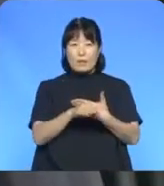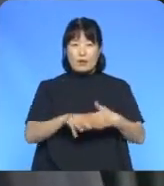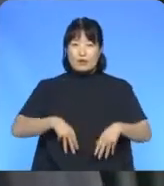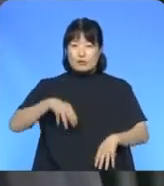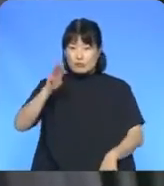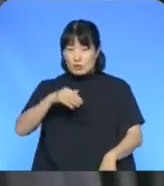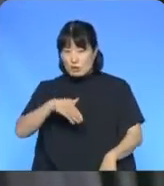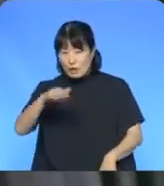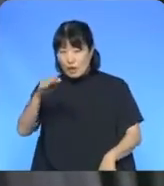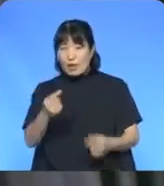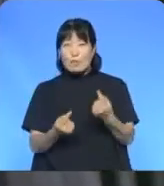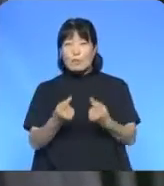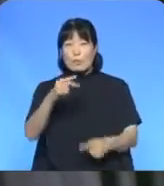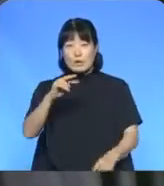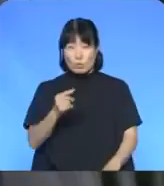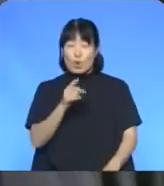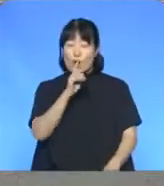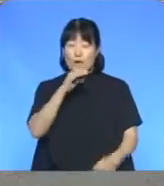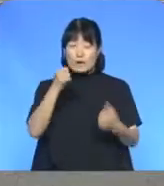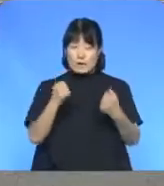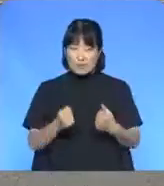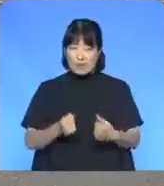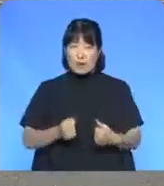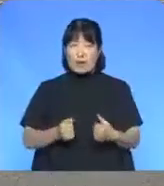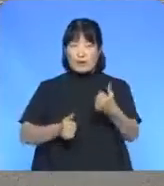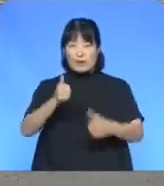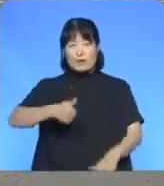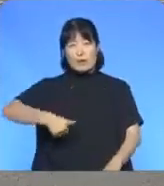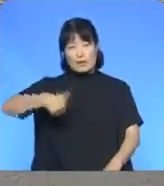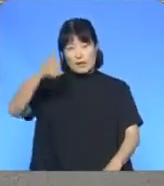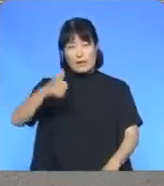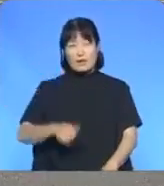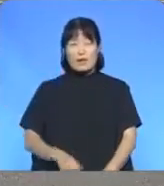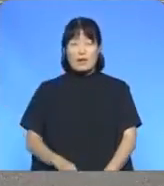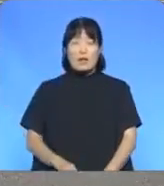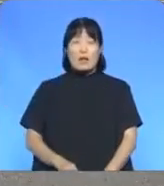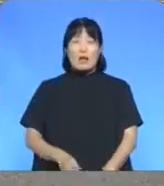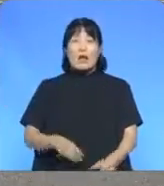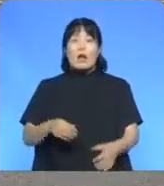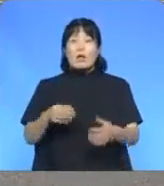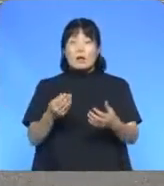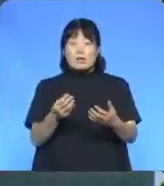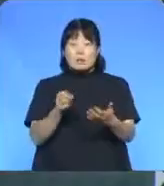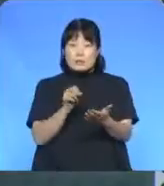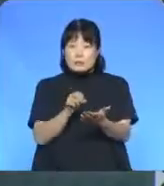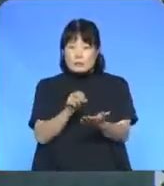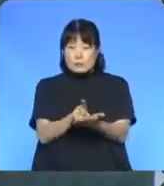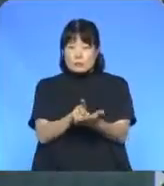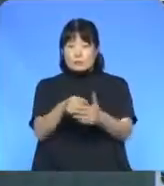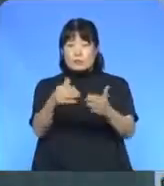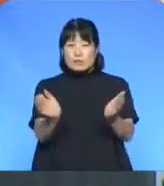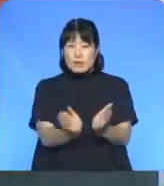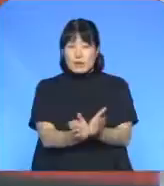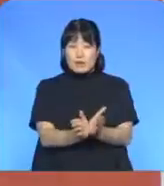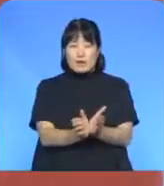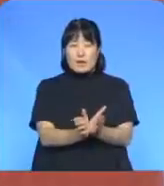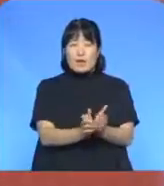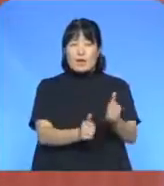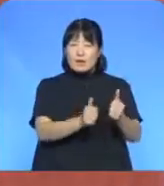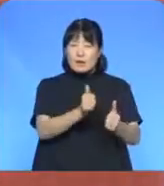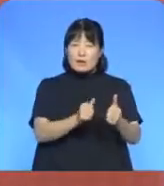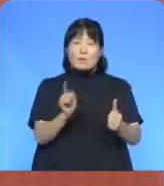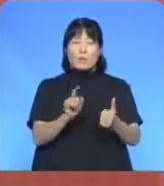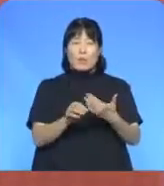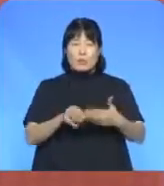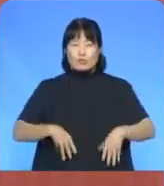가는 것보다는 강릉에 남아서. 일단 강원FC 구단은 춘천시와 계약 관계 등이 걸려 있어 춘천 홈